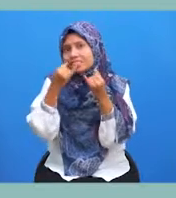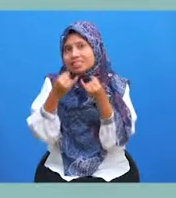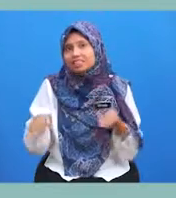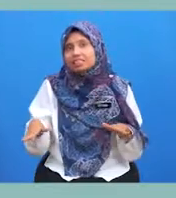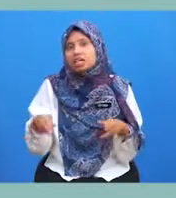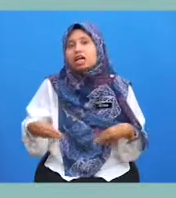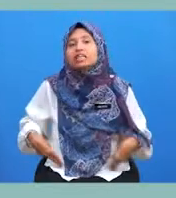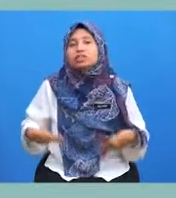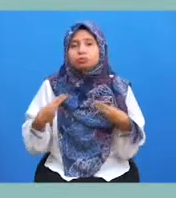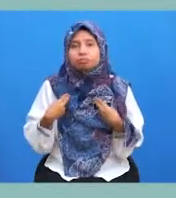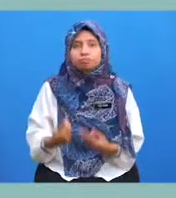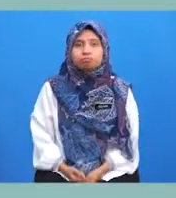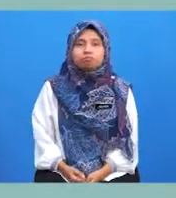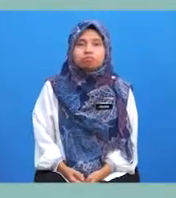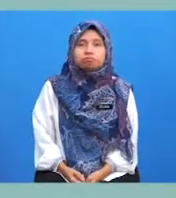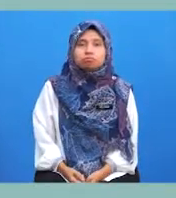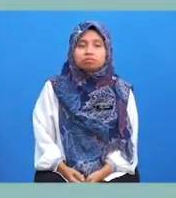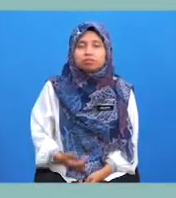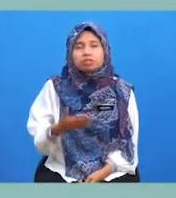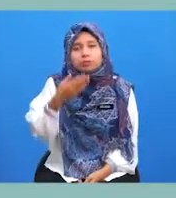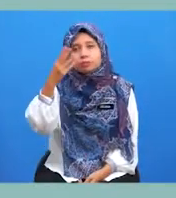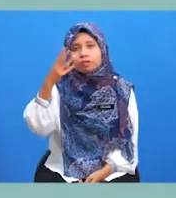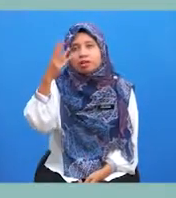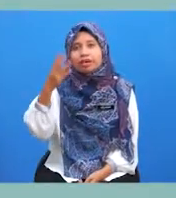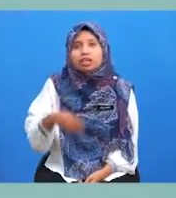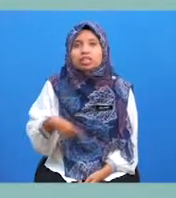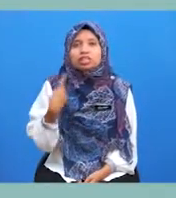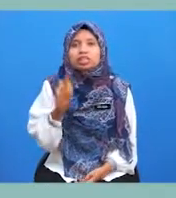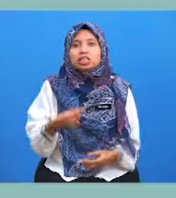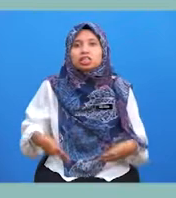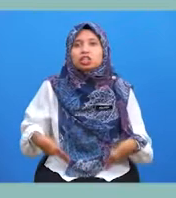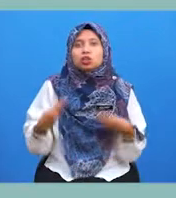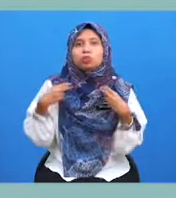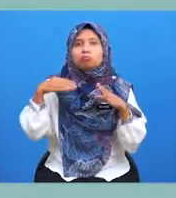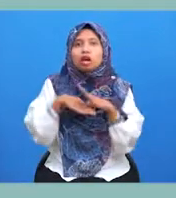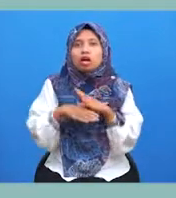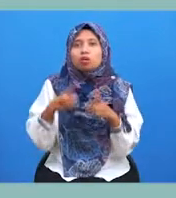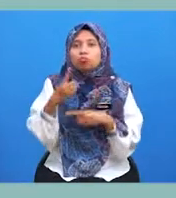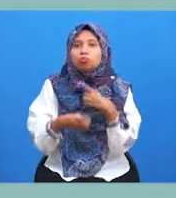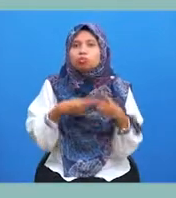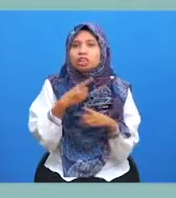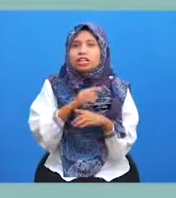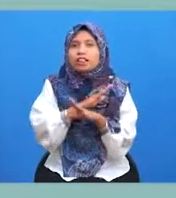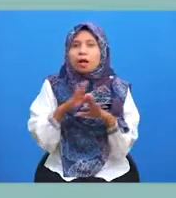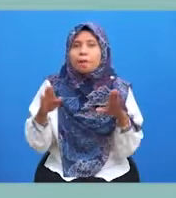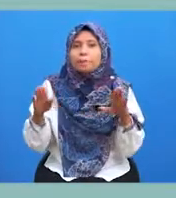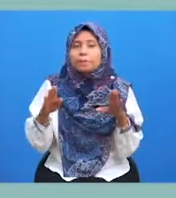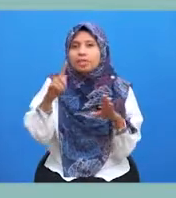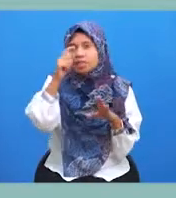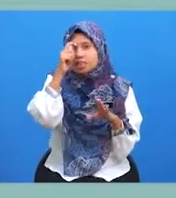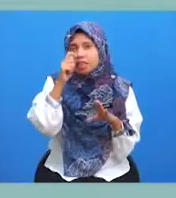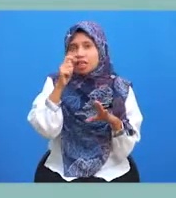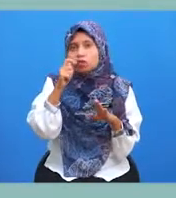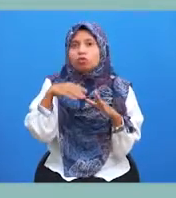kesejahteraan hidup. Bayangkan kita hidup dalam dunia tanpa teknologi